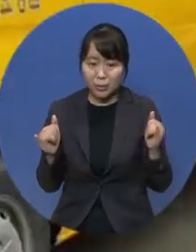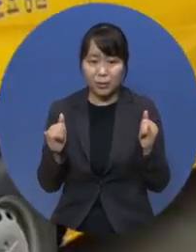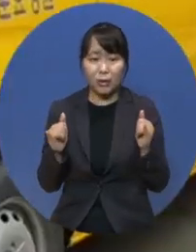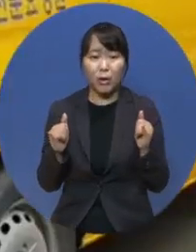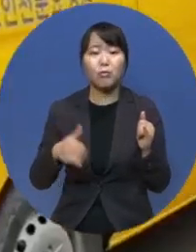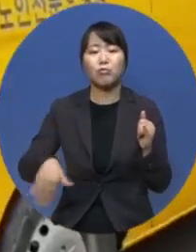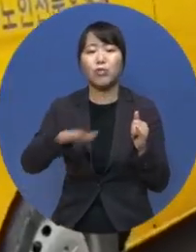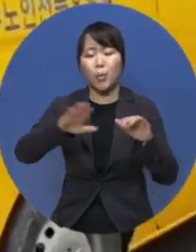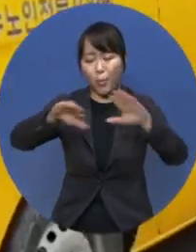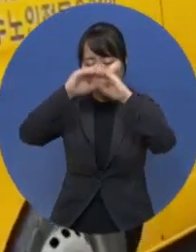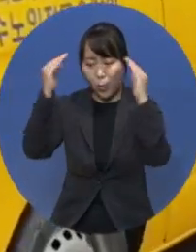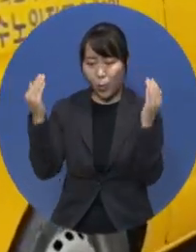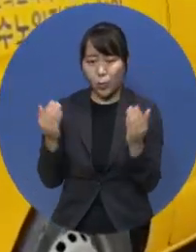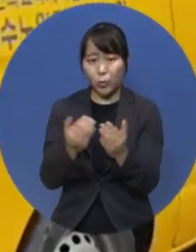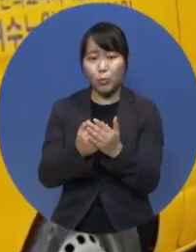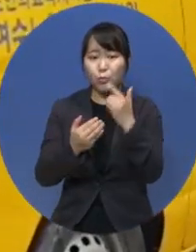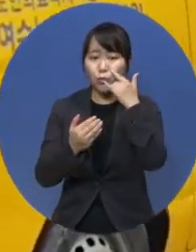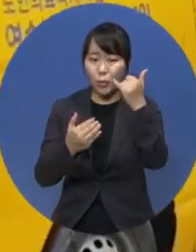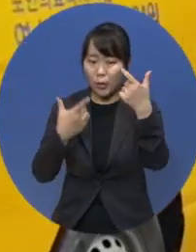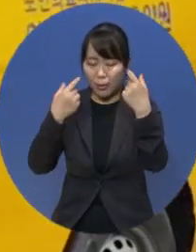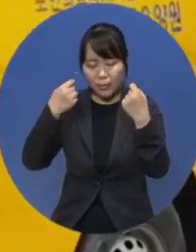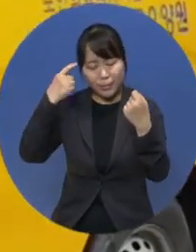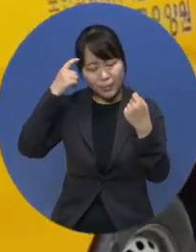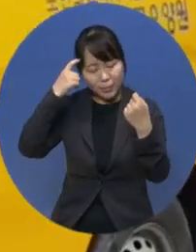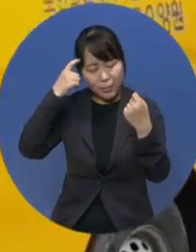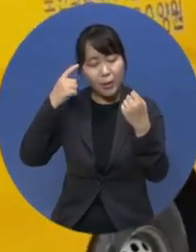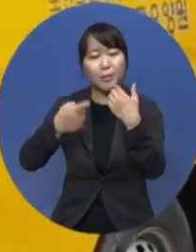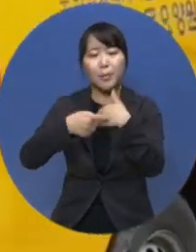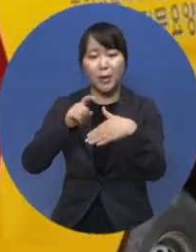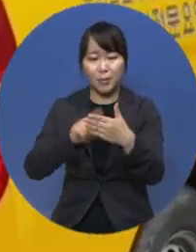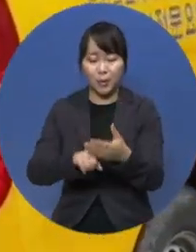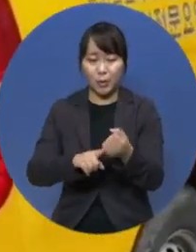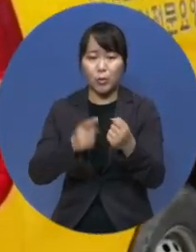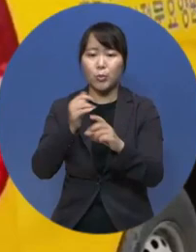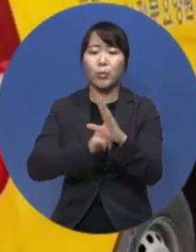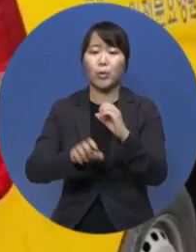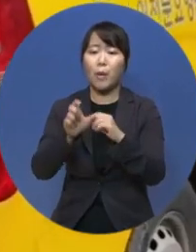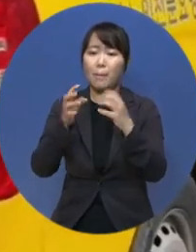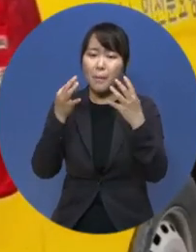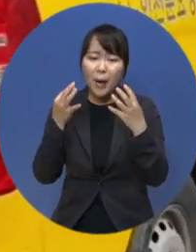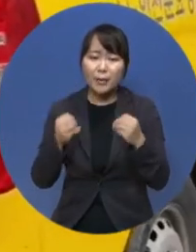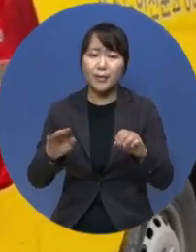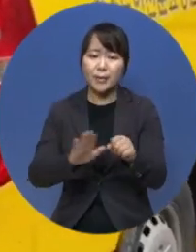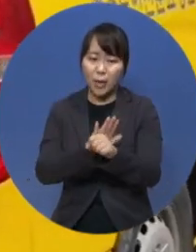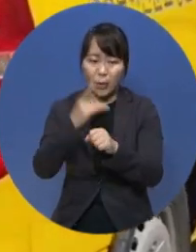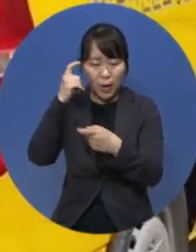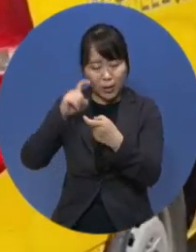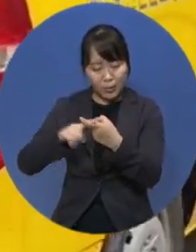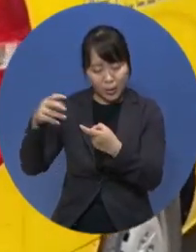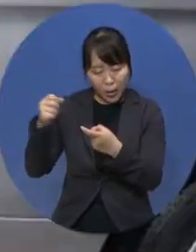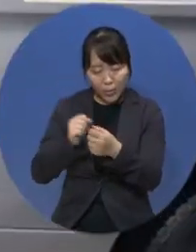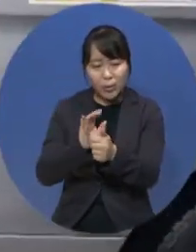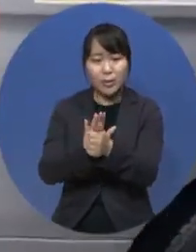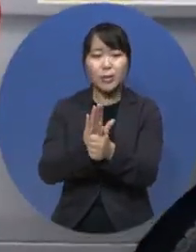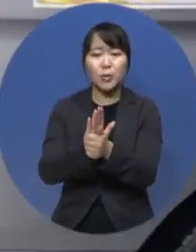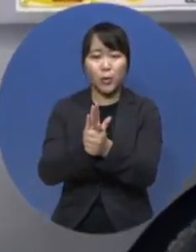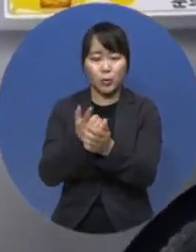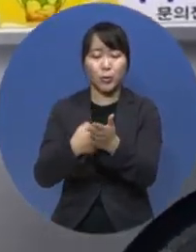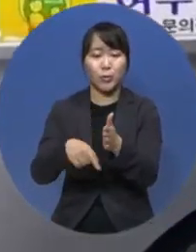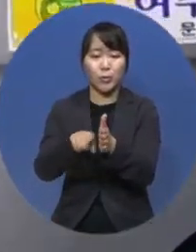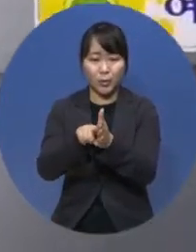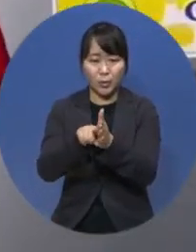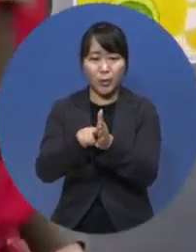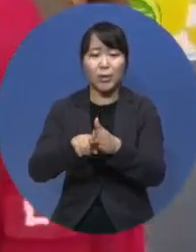우리 모두의 부모님 이라고 생각하는 마음으로 좀 더 많은 사랑과 관심을 갖고 지원하기 위해